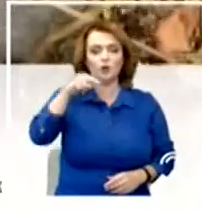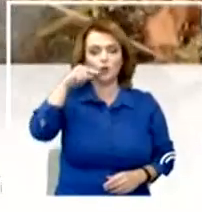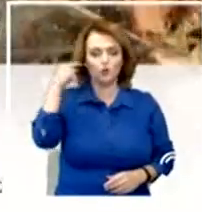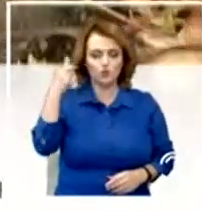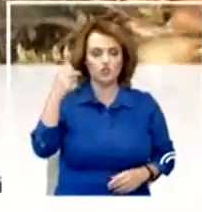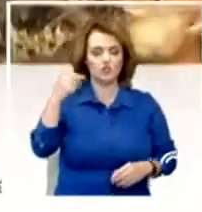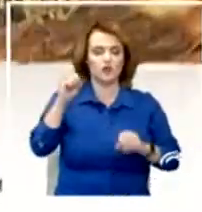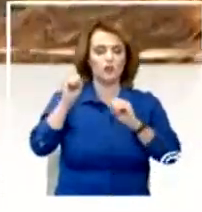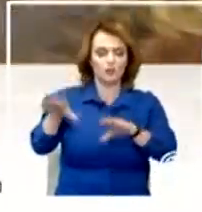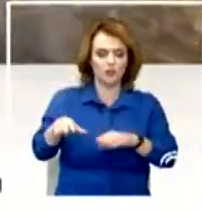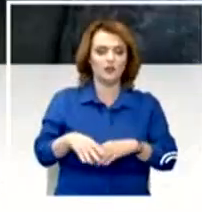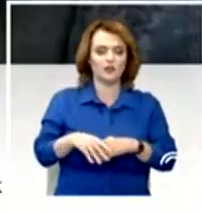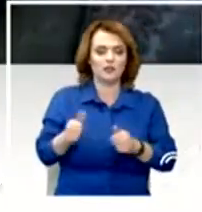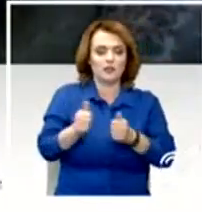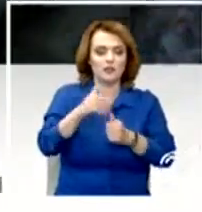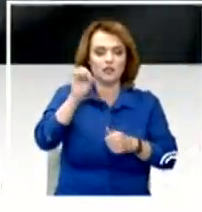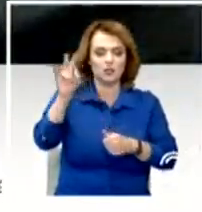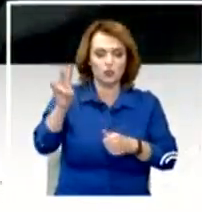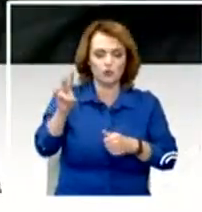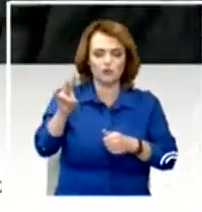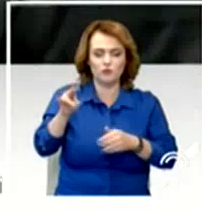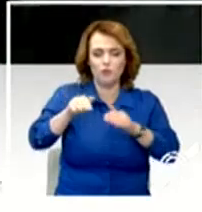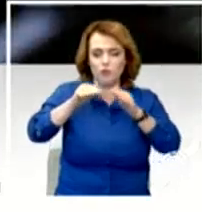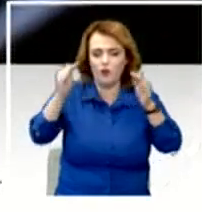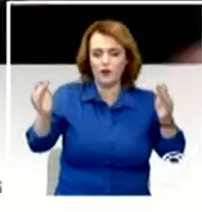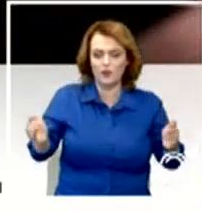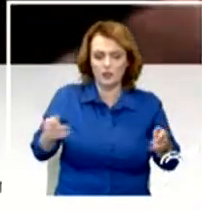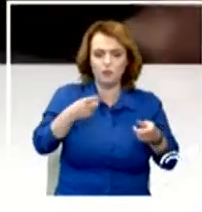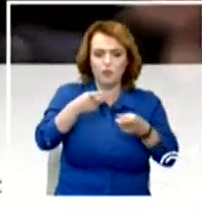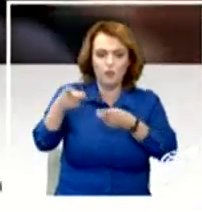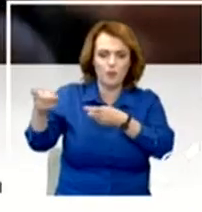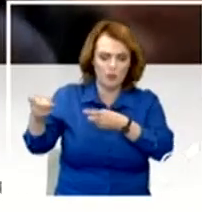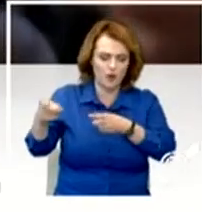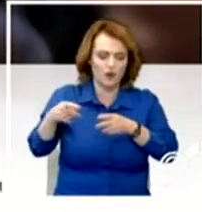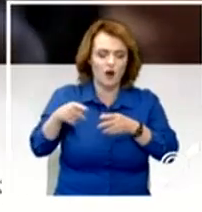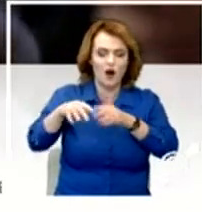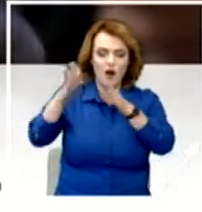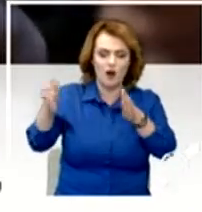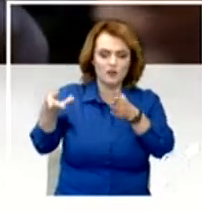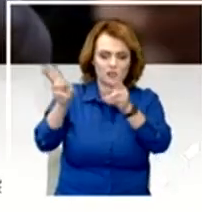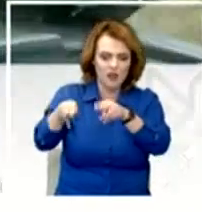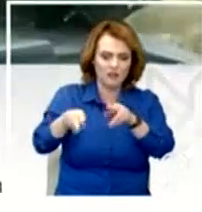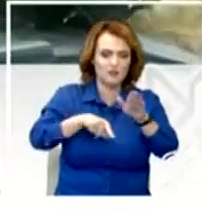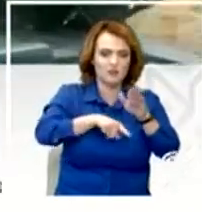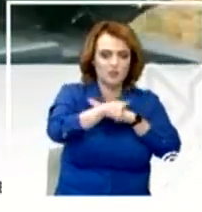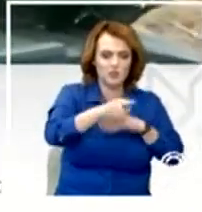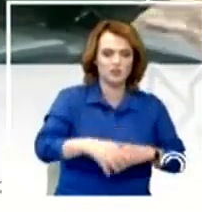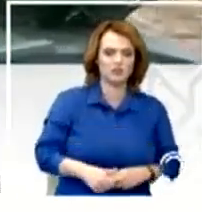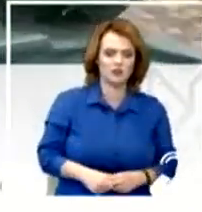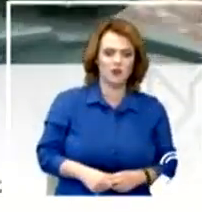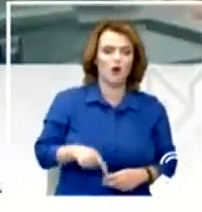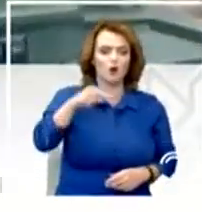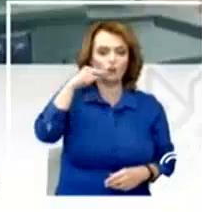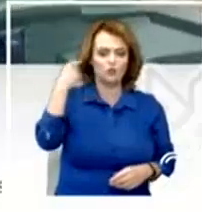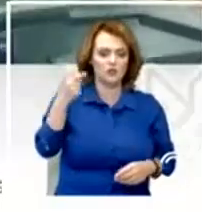Herson un depozit plin cu muniții, iar presa americană precizează că de la începutul războiului, Rusia a pierdut peste 6.000 de piese de